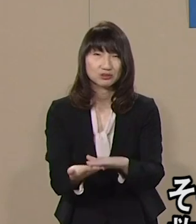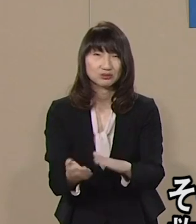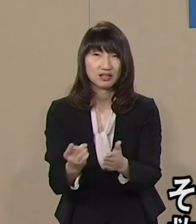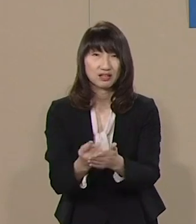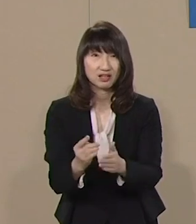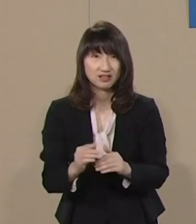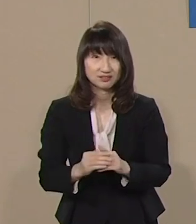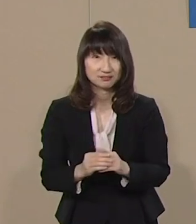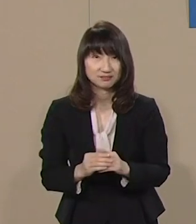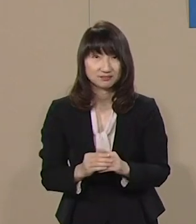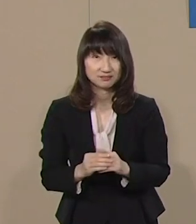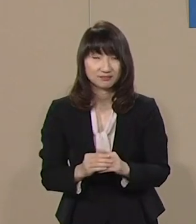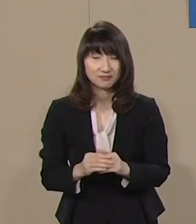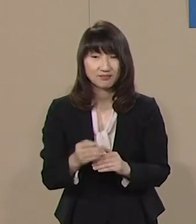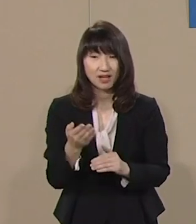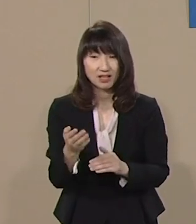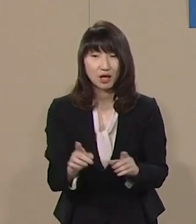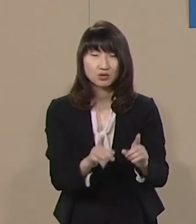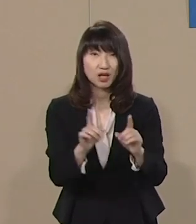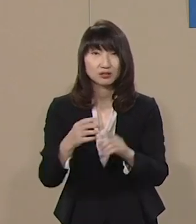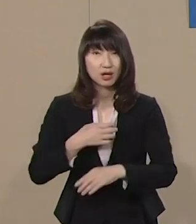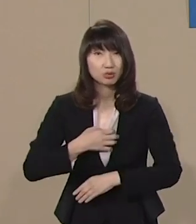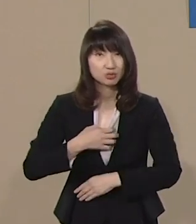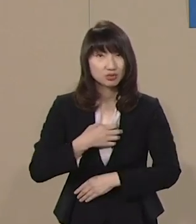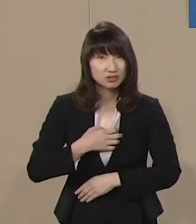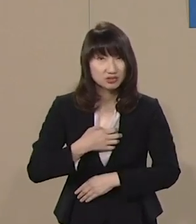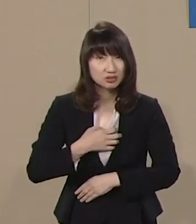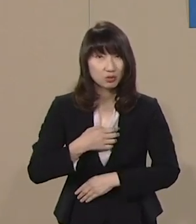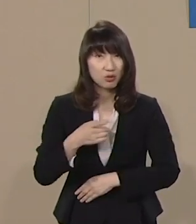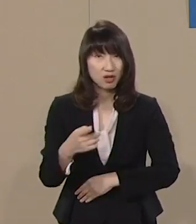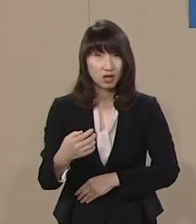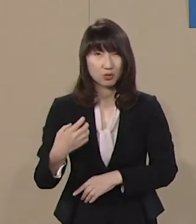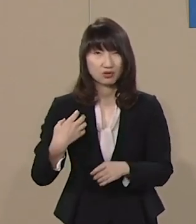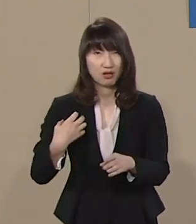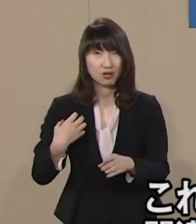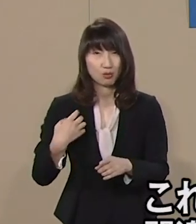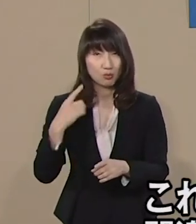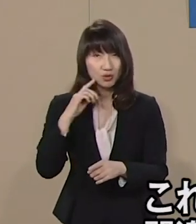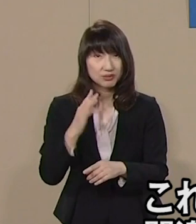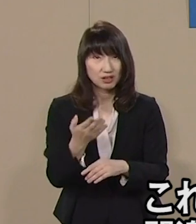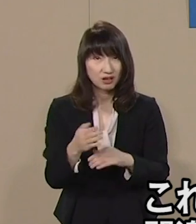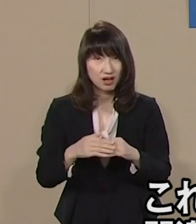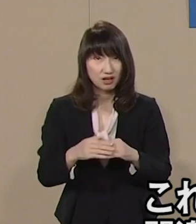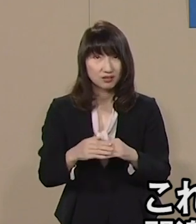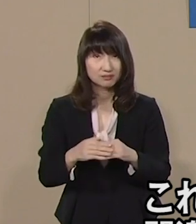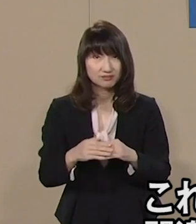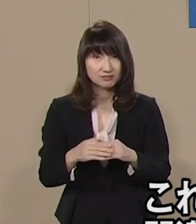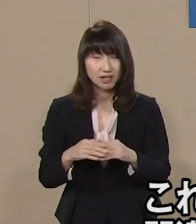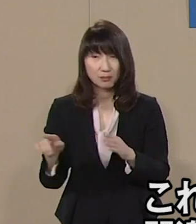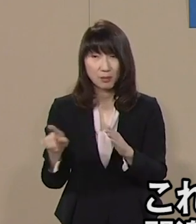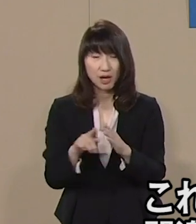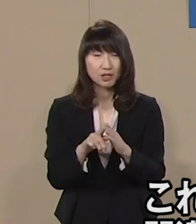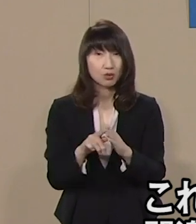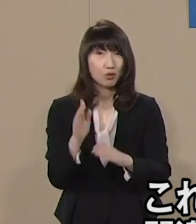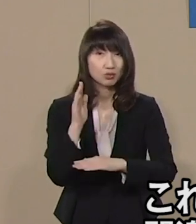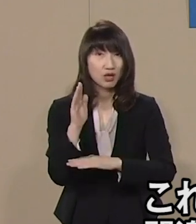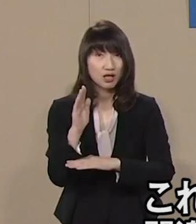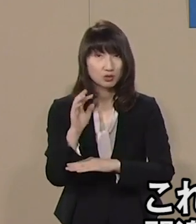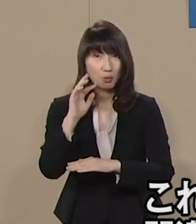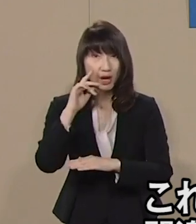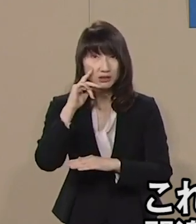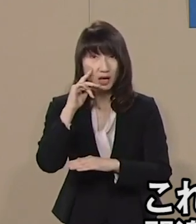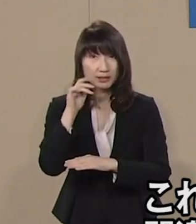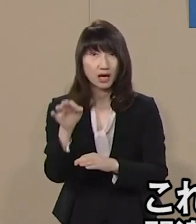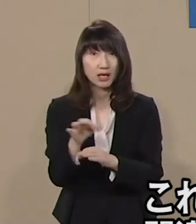ですあなたの生活が苦しいことあなたのせいにされていませんかこれまでの政治による間違った経済政策と